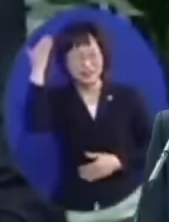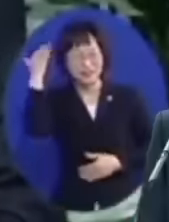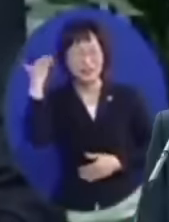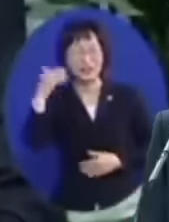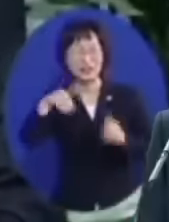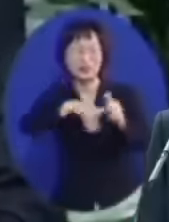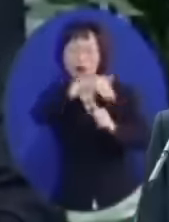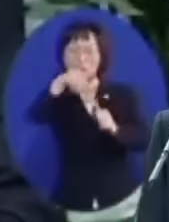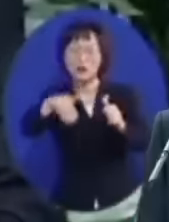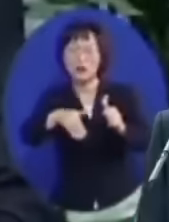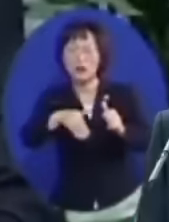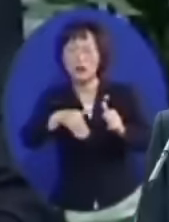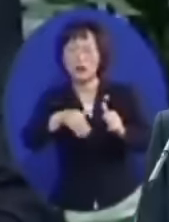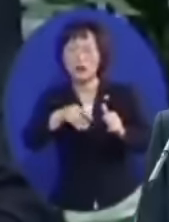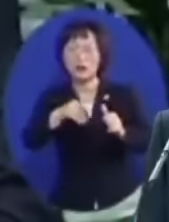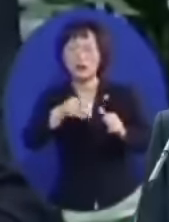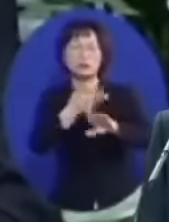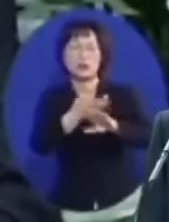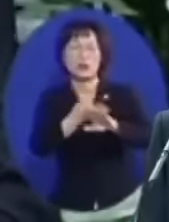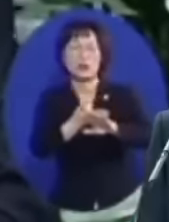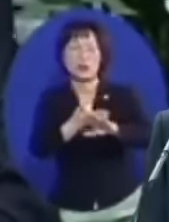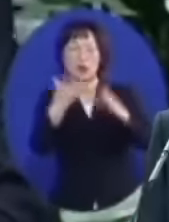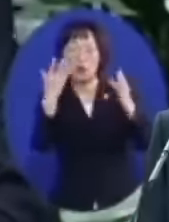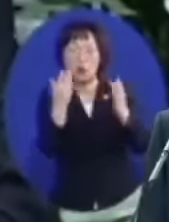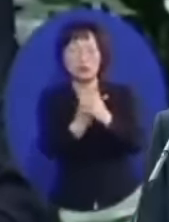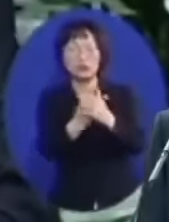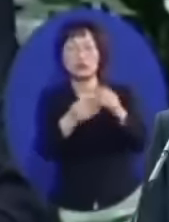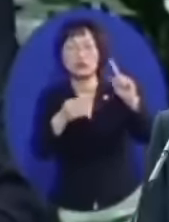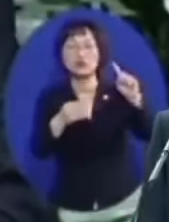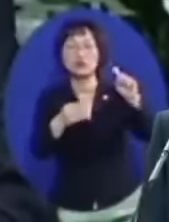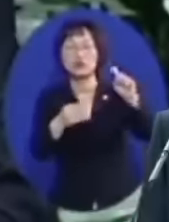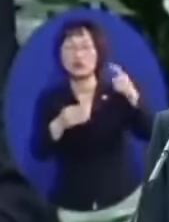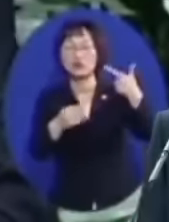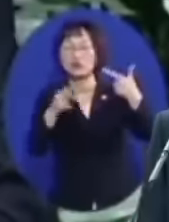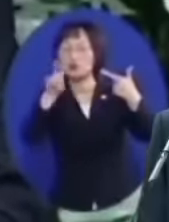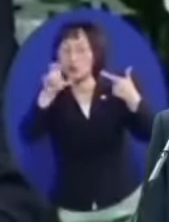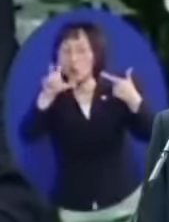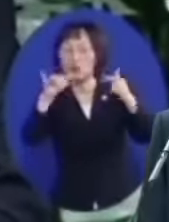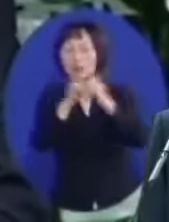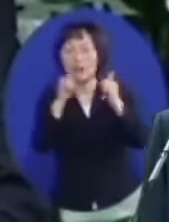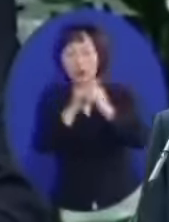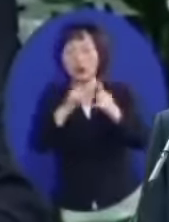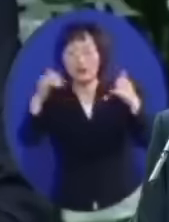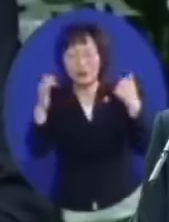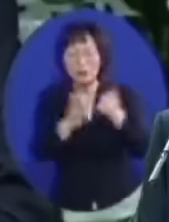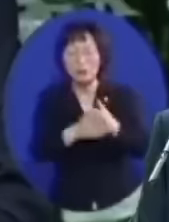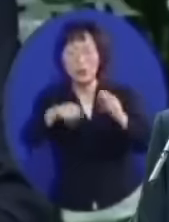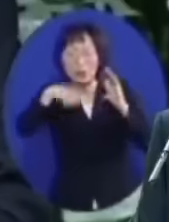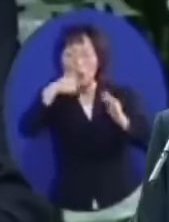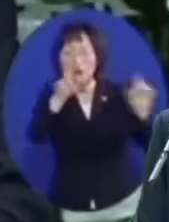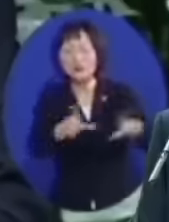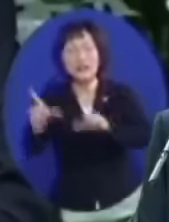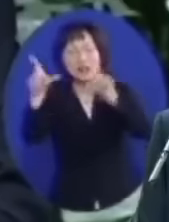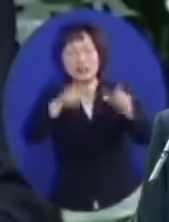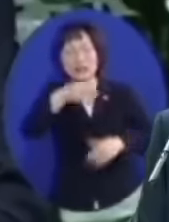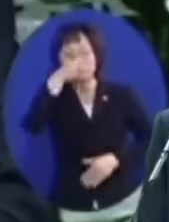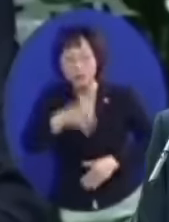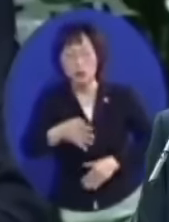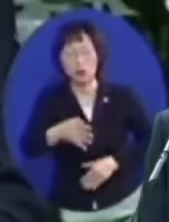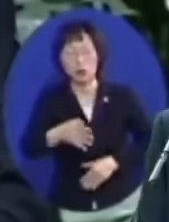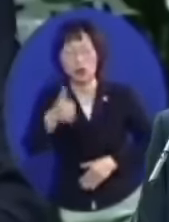완전히 버림받은 상태였었습니다. 6.25 사변단 이후에 먹고 살기가 너무나 힘들었기 때문에 자식들은